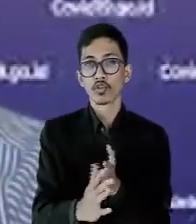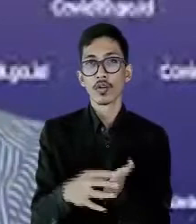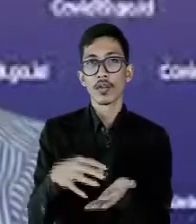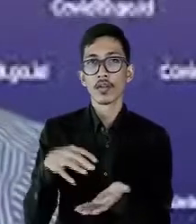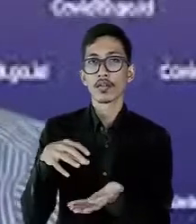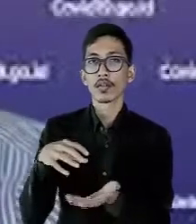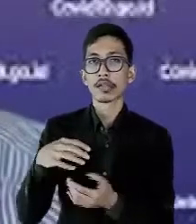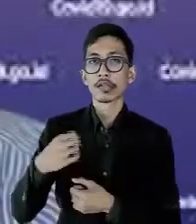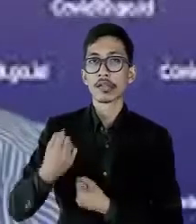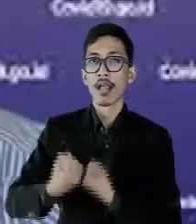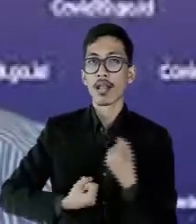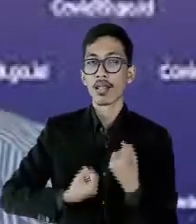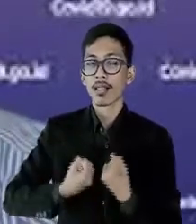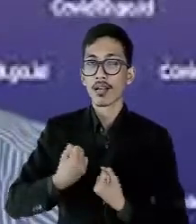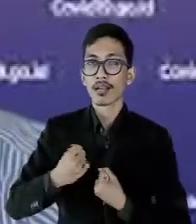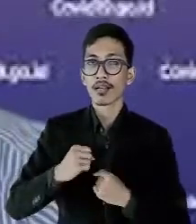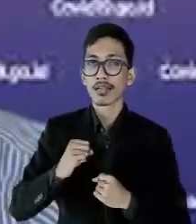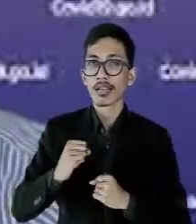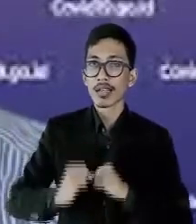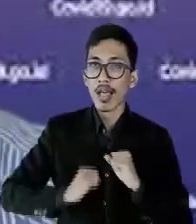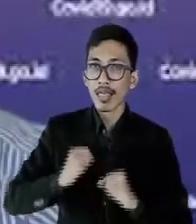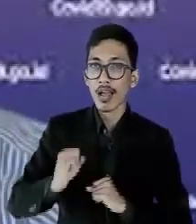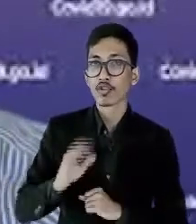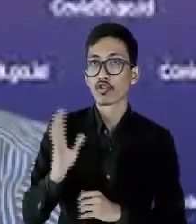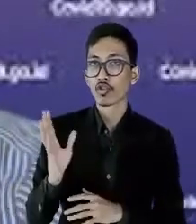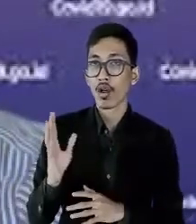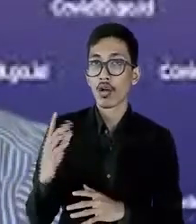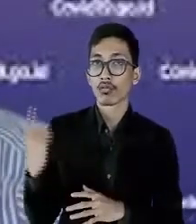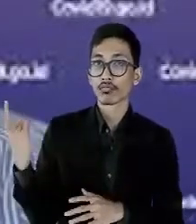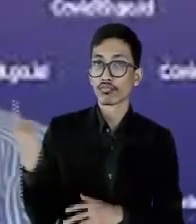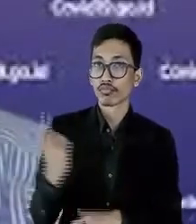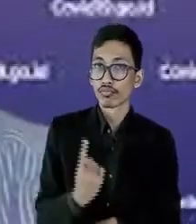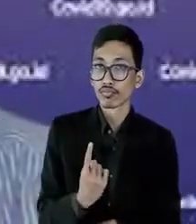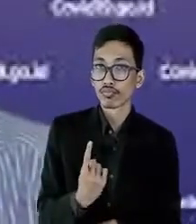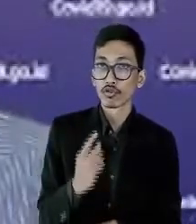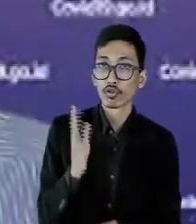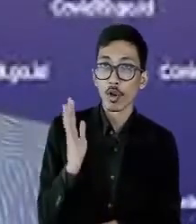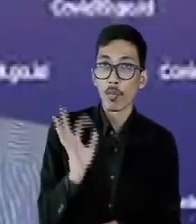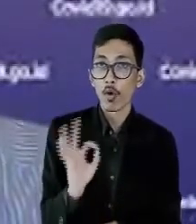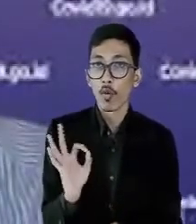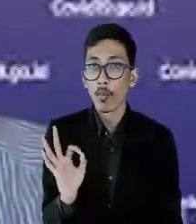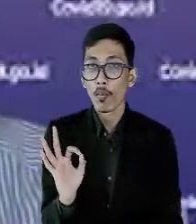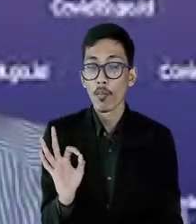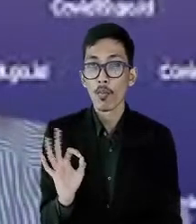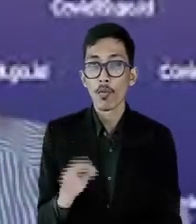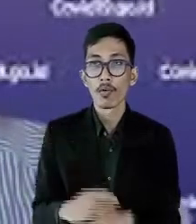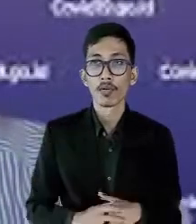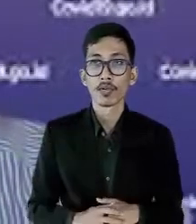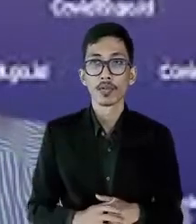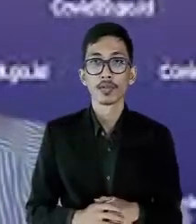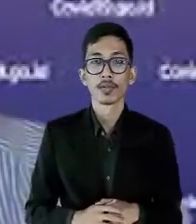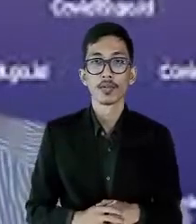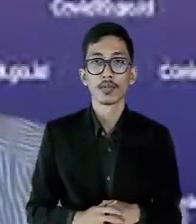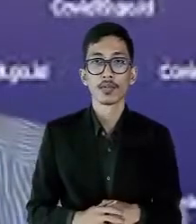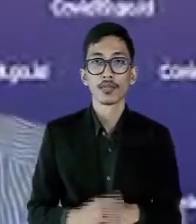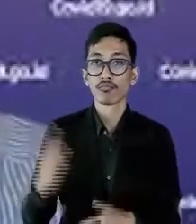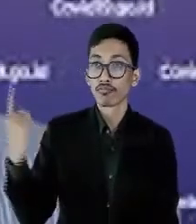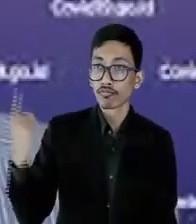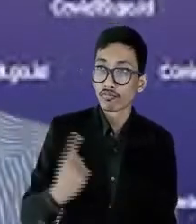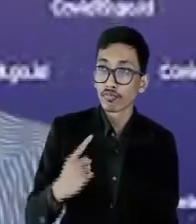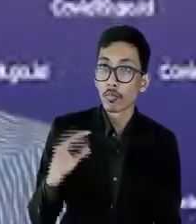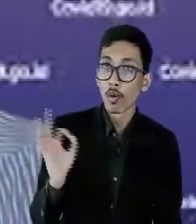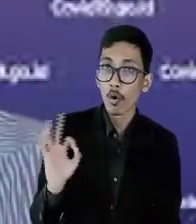kegiatan. Apakah sudah bisa bergabung bersama dengan kami di sini di dalam dialog? Kalau belum, saya